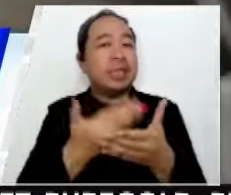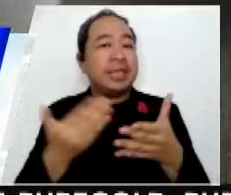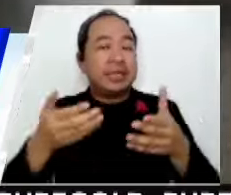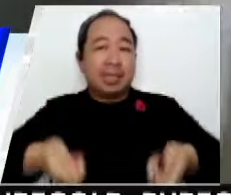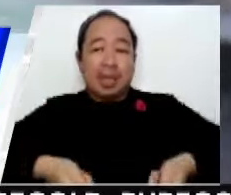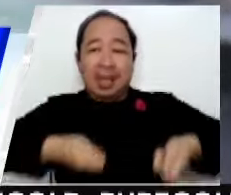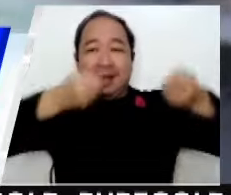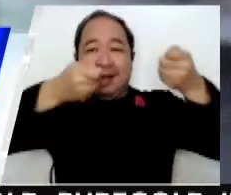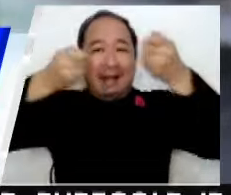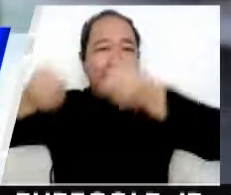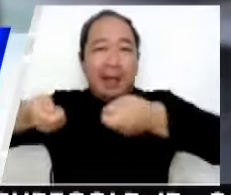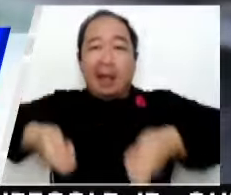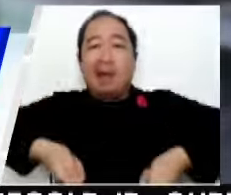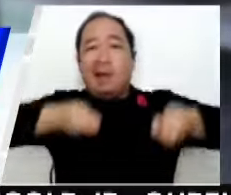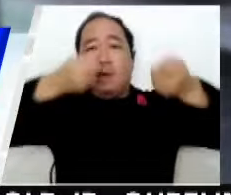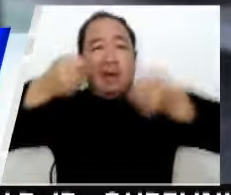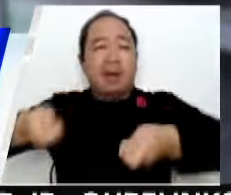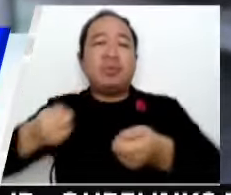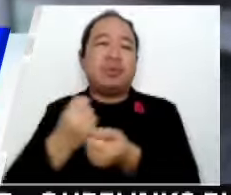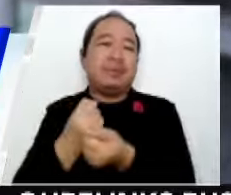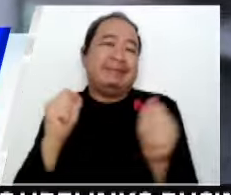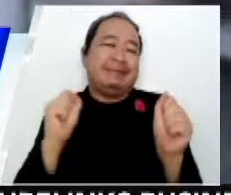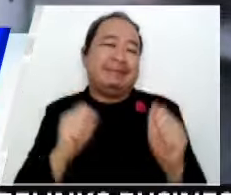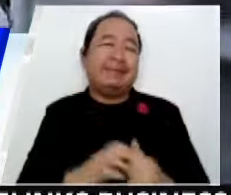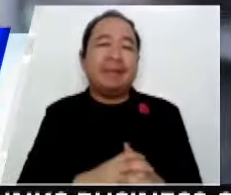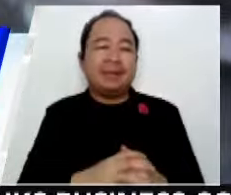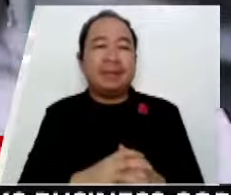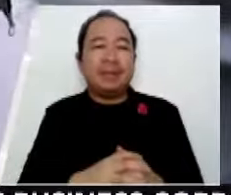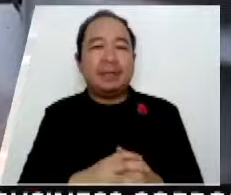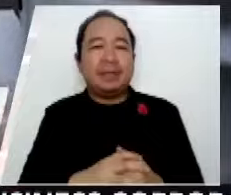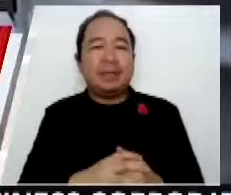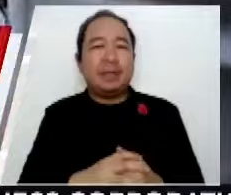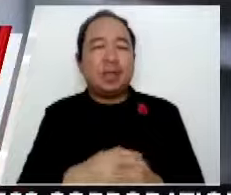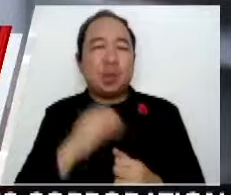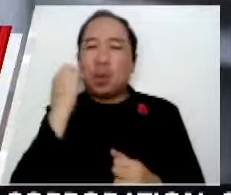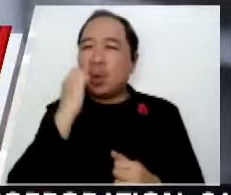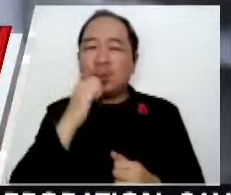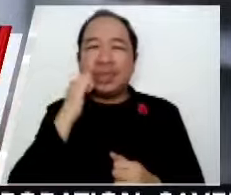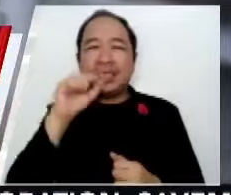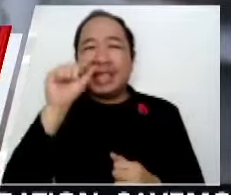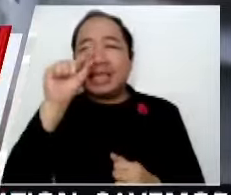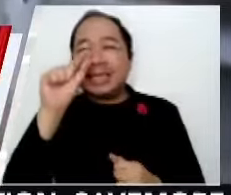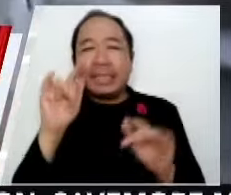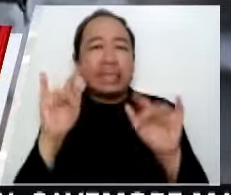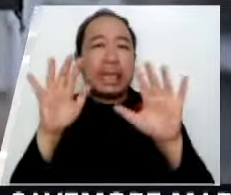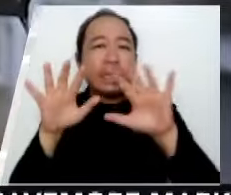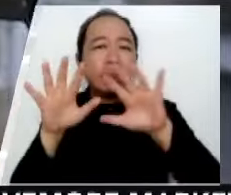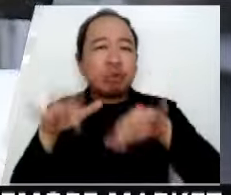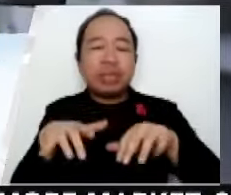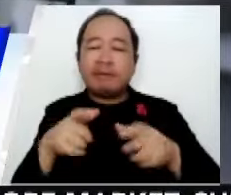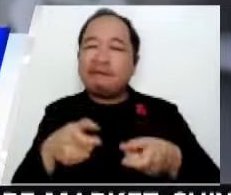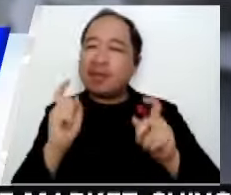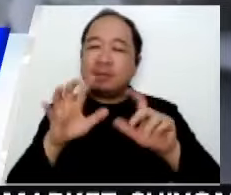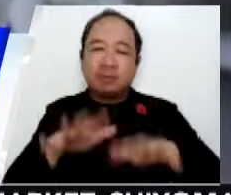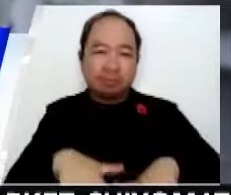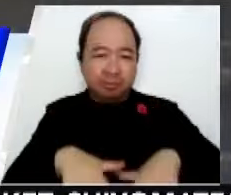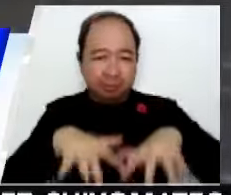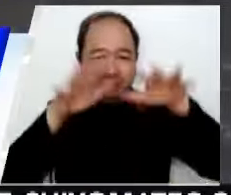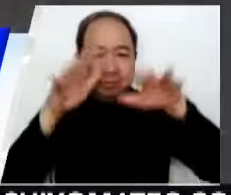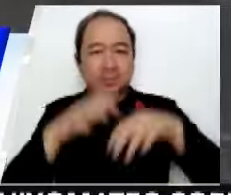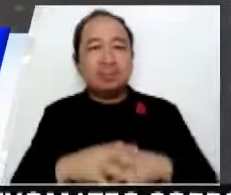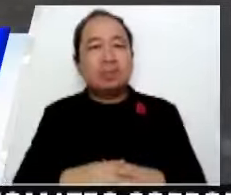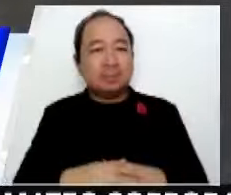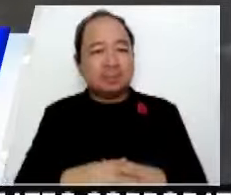mabasa. Lagi kumagulan kunting ulan, baha agad. Eh, mababa dito banda sa amin na ano